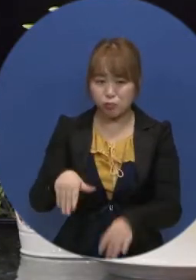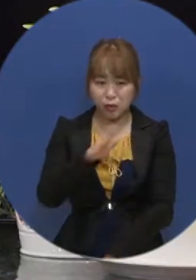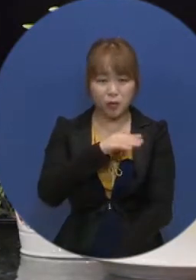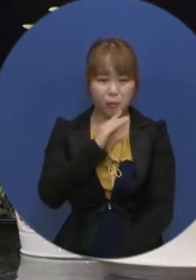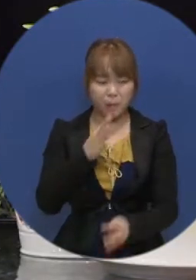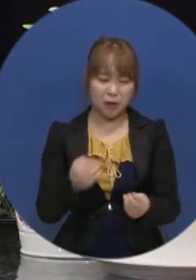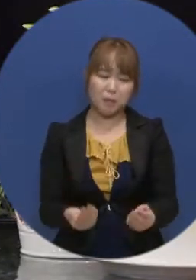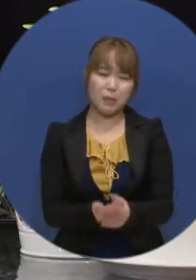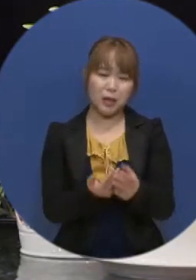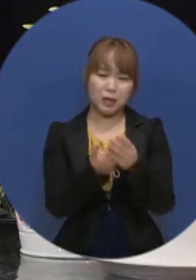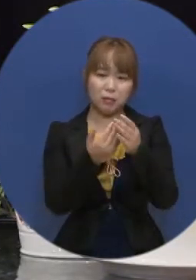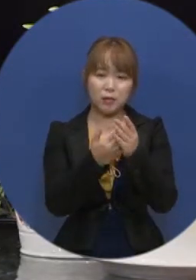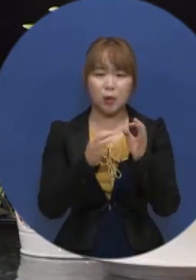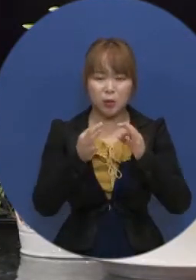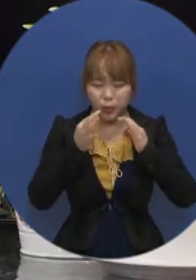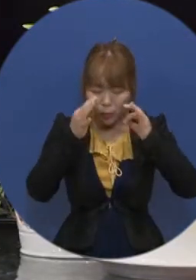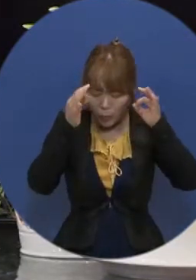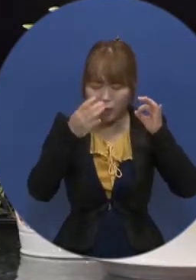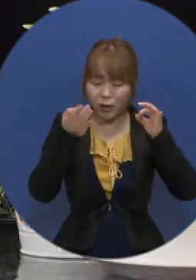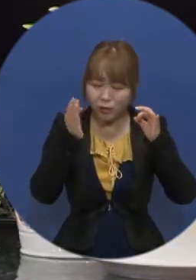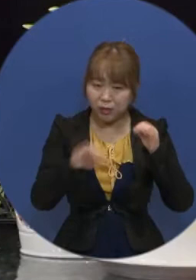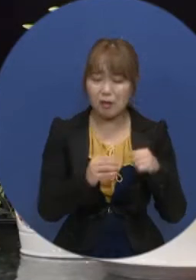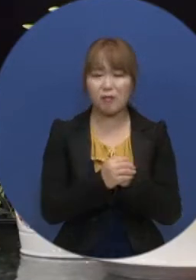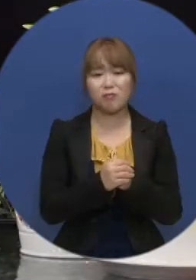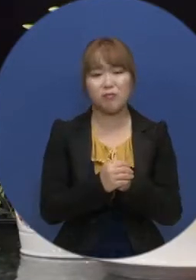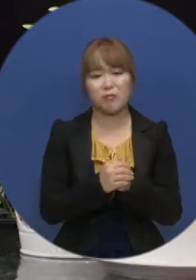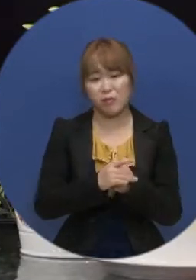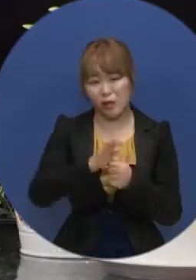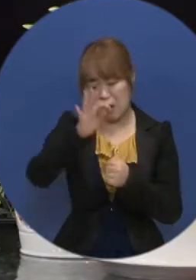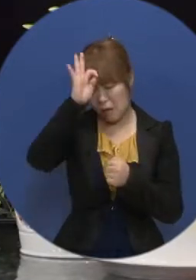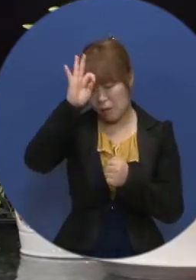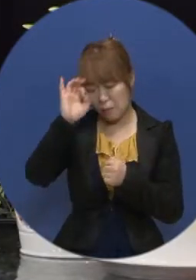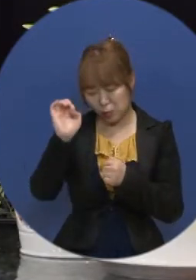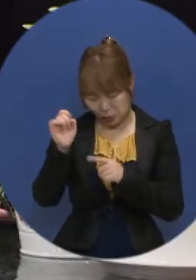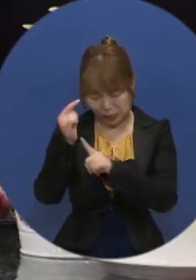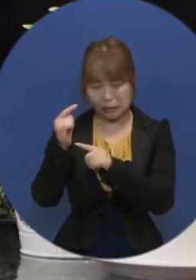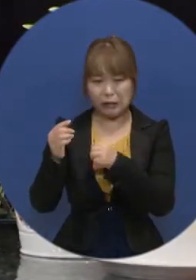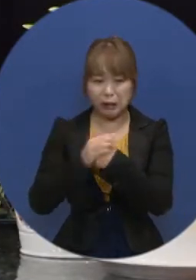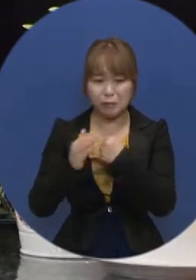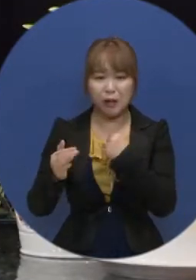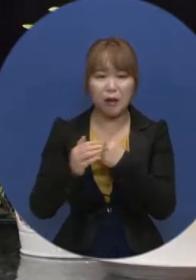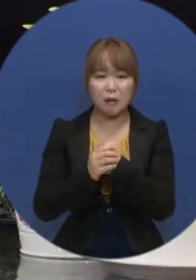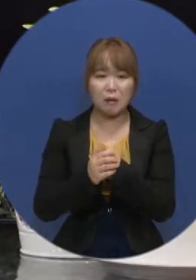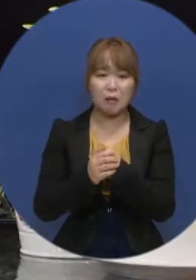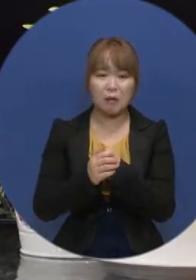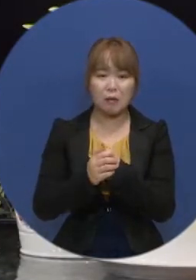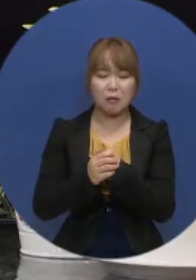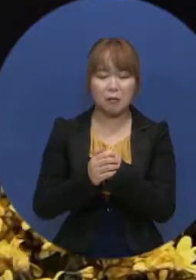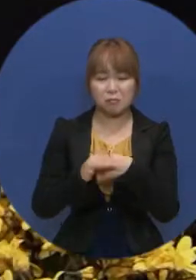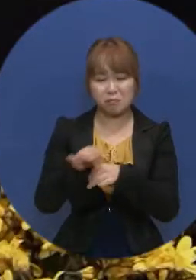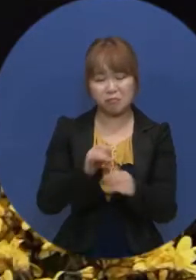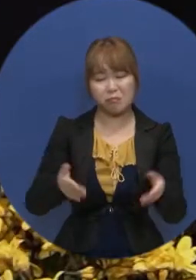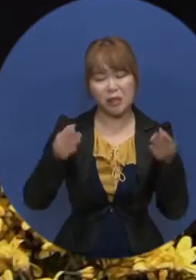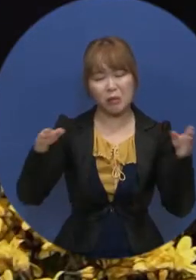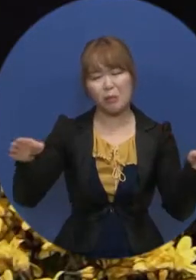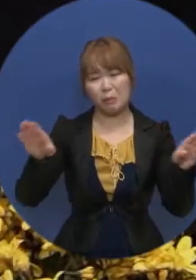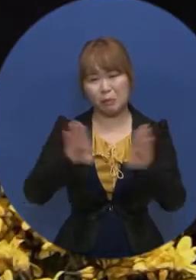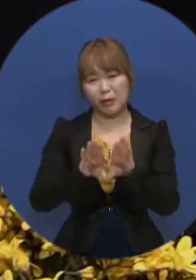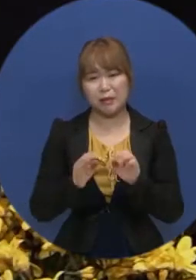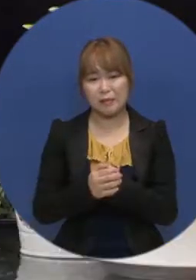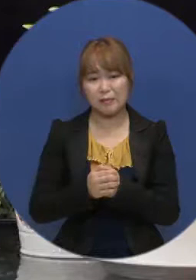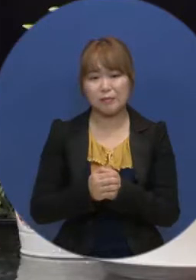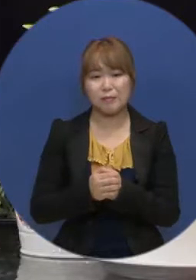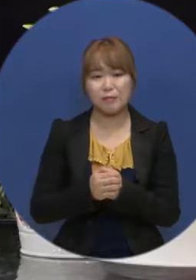그 발전하려고 애썼는데 네네. 그 IMF 바람에 이제 문을 닫게 됐어요.